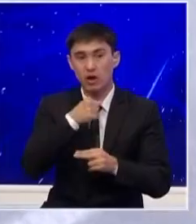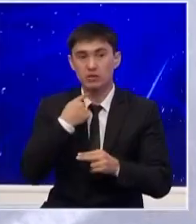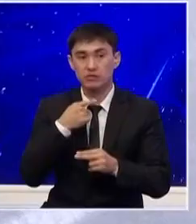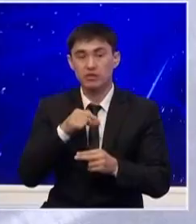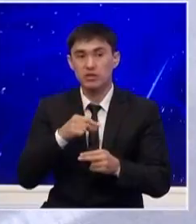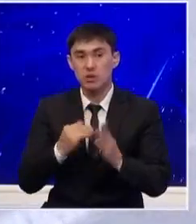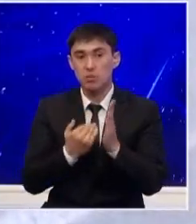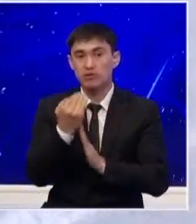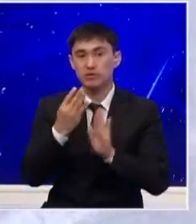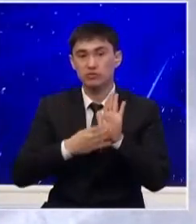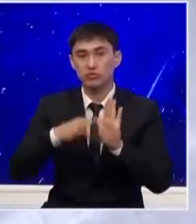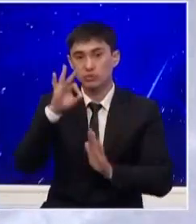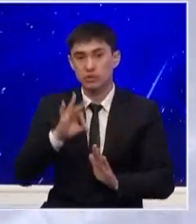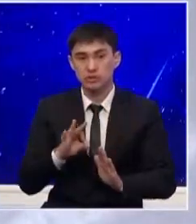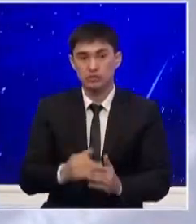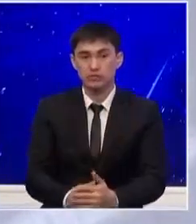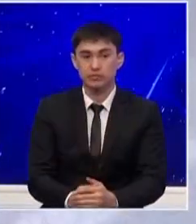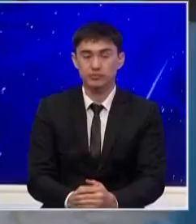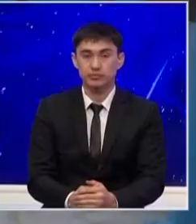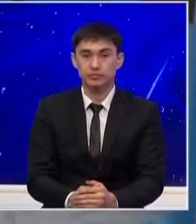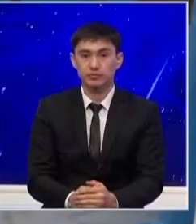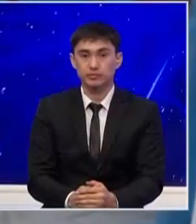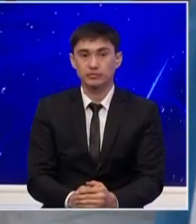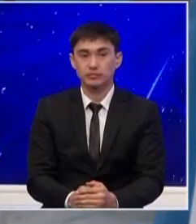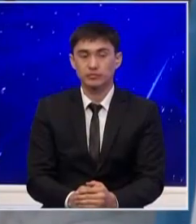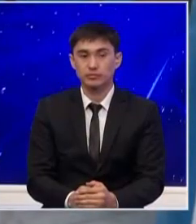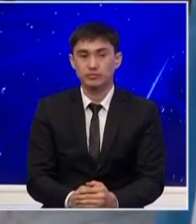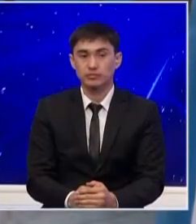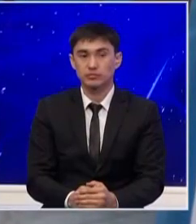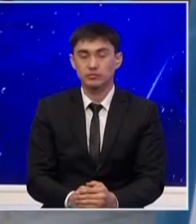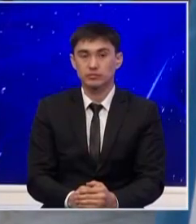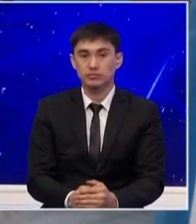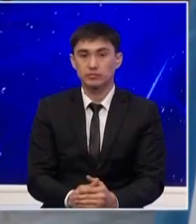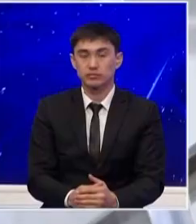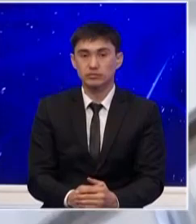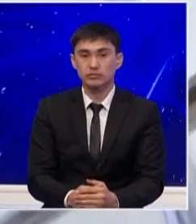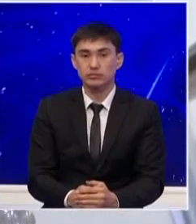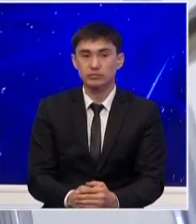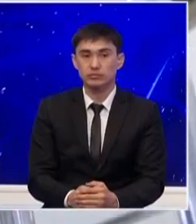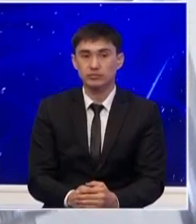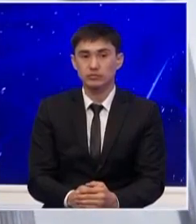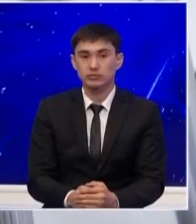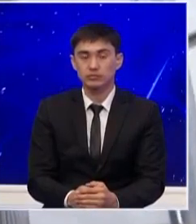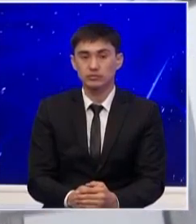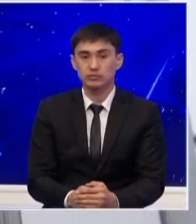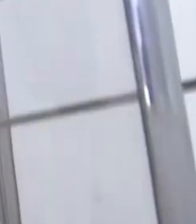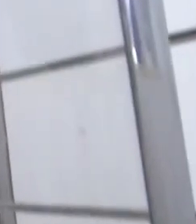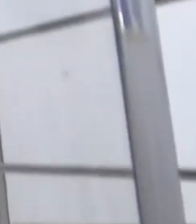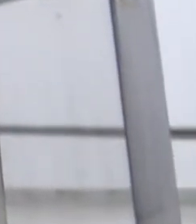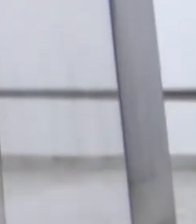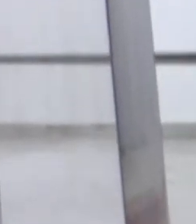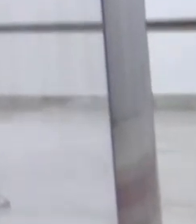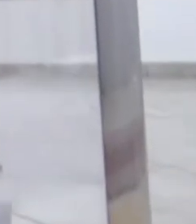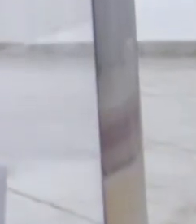голосовании превысил 90%. Аружан Тнеибаева, Амина Худайберген, Аблай Куттыхбай, телеканал ЖЕТСУ из Алматинской